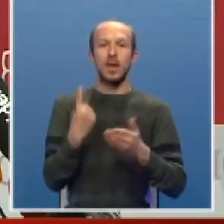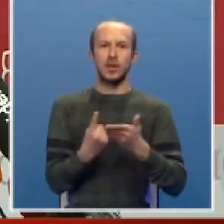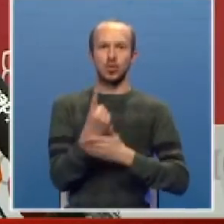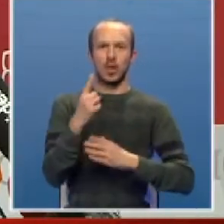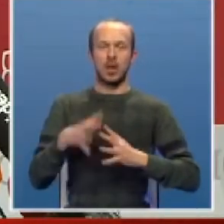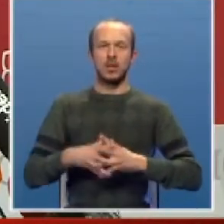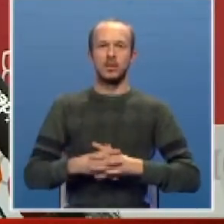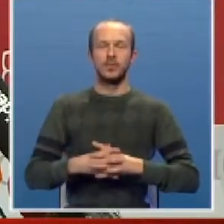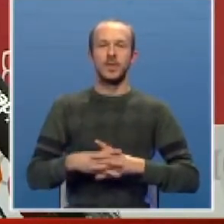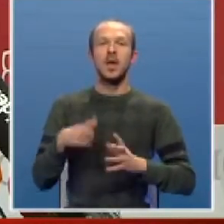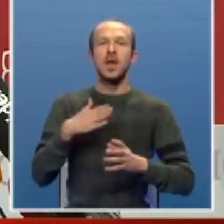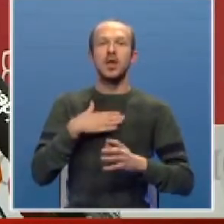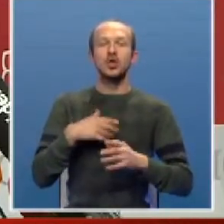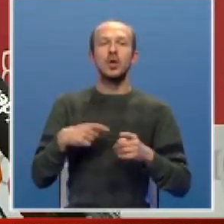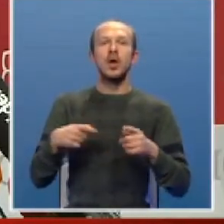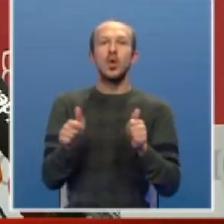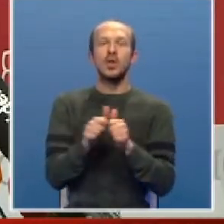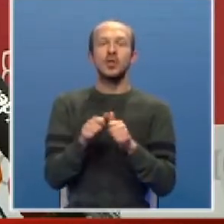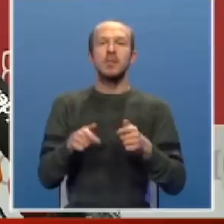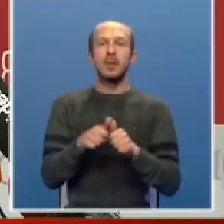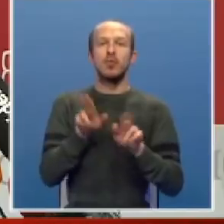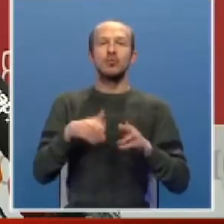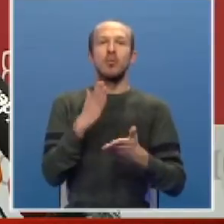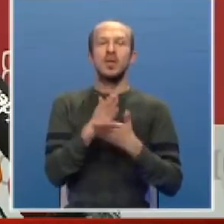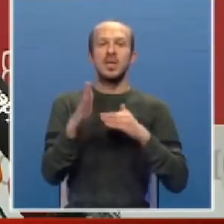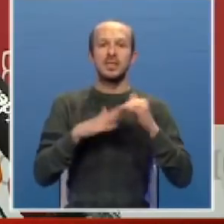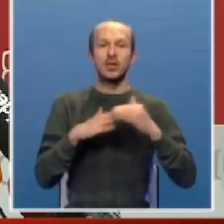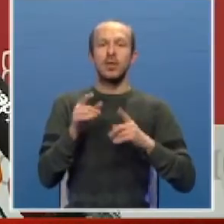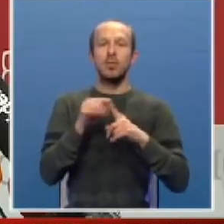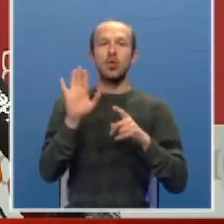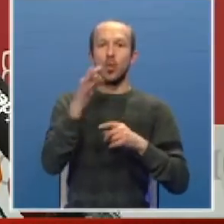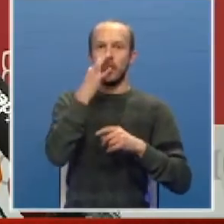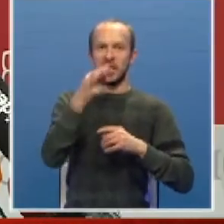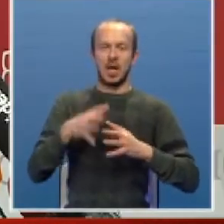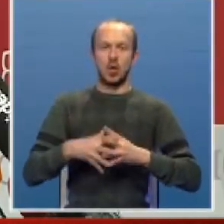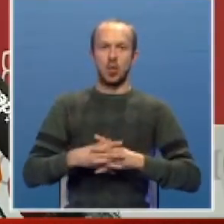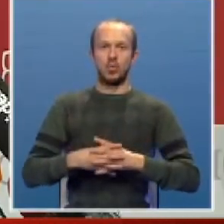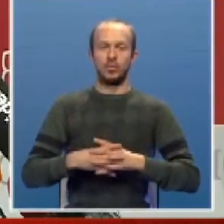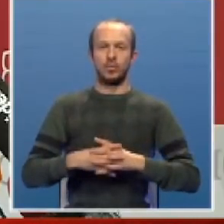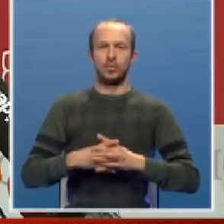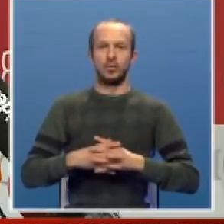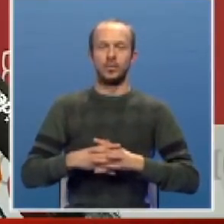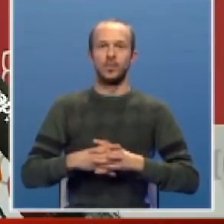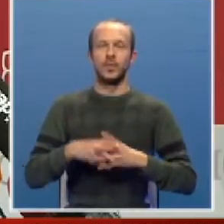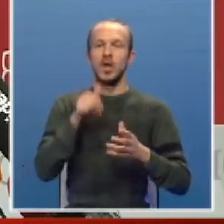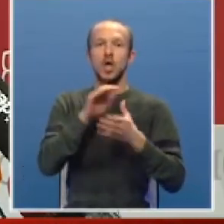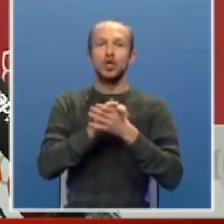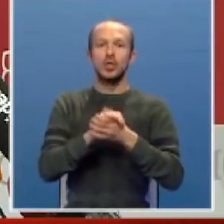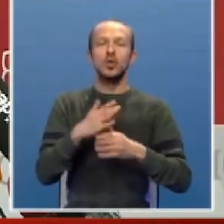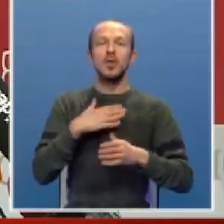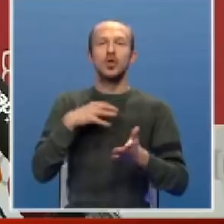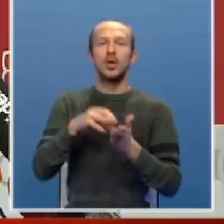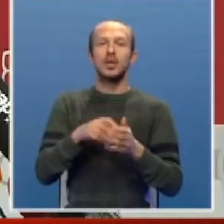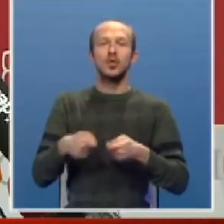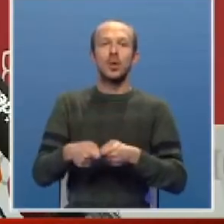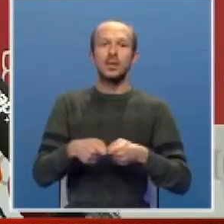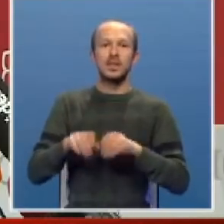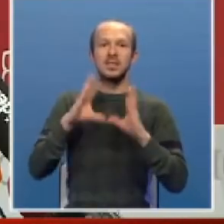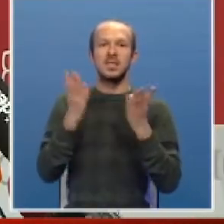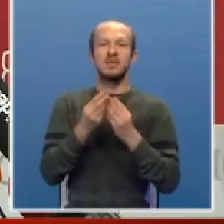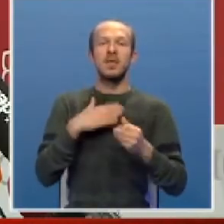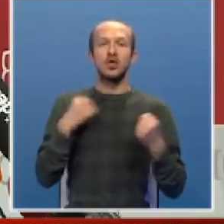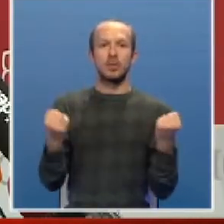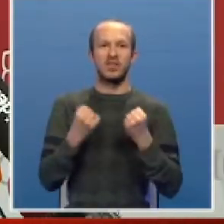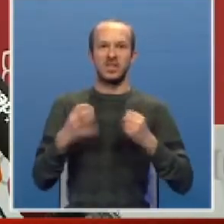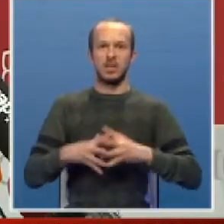rezultat, da sa našim koalicijskim partnerima možemo biti zadovoljni po tom pitanju. I čestitam našoj gradskoj organizaciji, svim našim